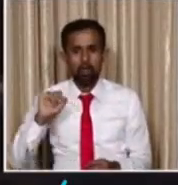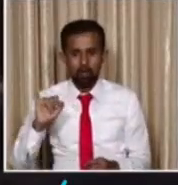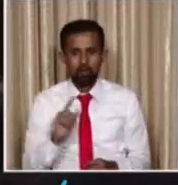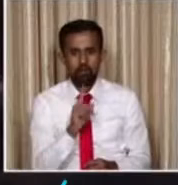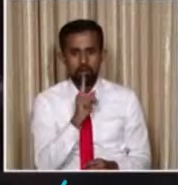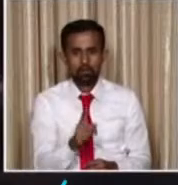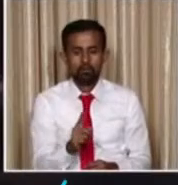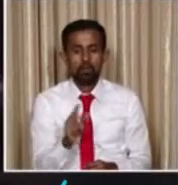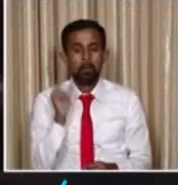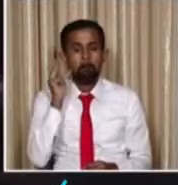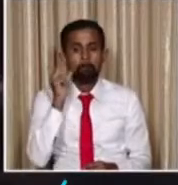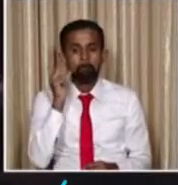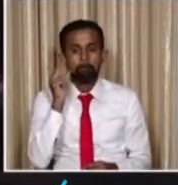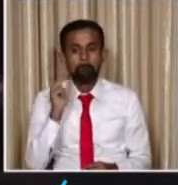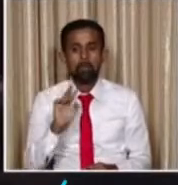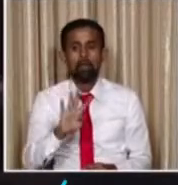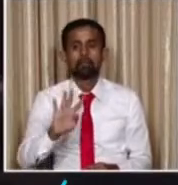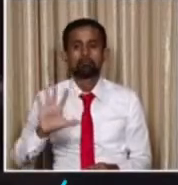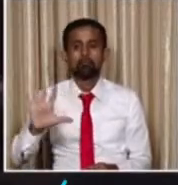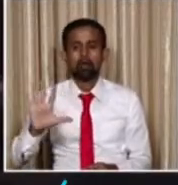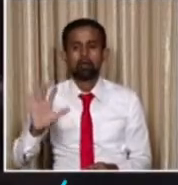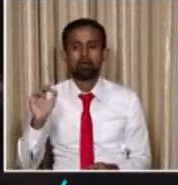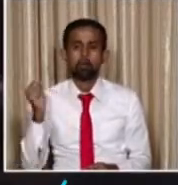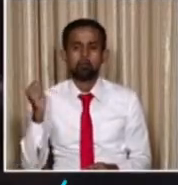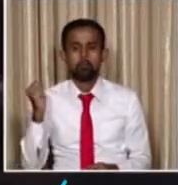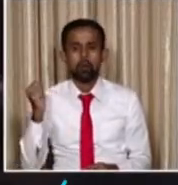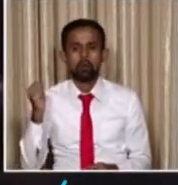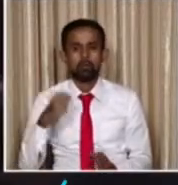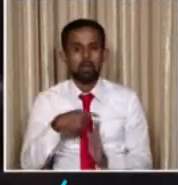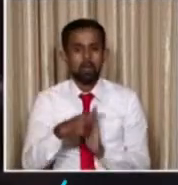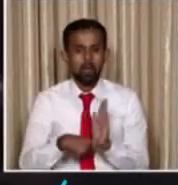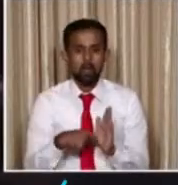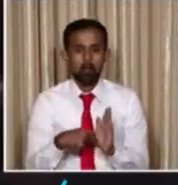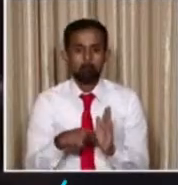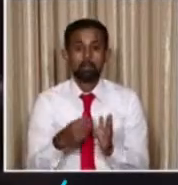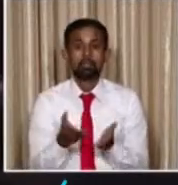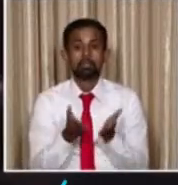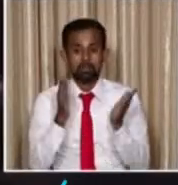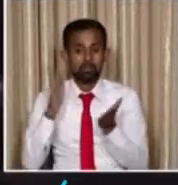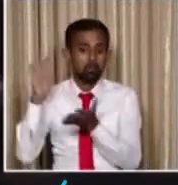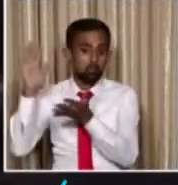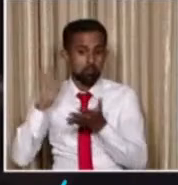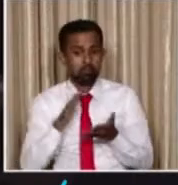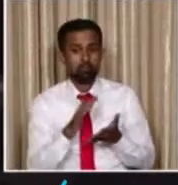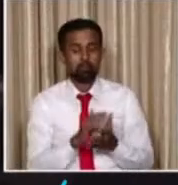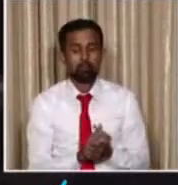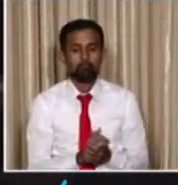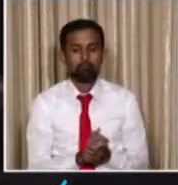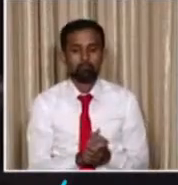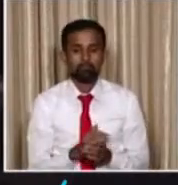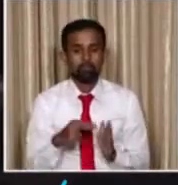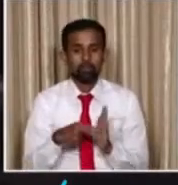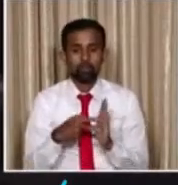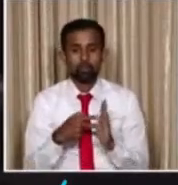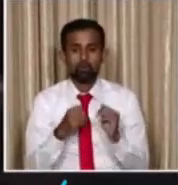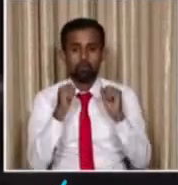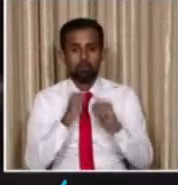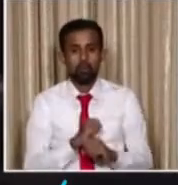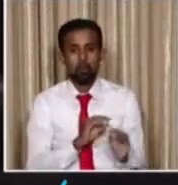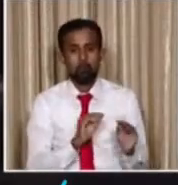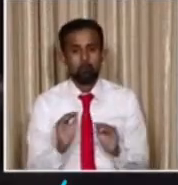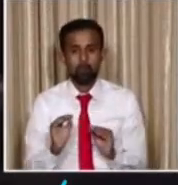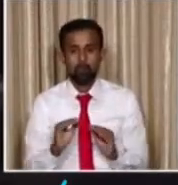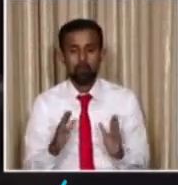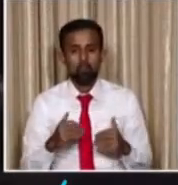කියනවා හැබැයි බිත්තරේ රුපියල් 45යි 50යි ඒකත් ලංකාවේ බිත්තරේ නෙමෙයි ඉන්දියාවෙන් ගෙන්නන්නේ බිත්තරේ එතෙන්ට ආර්ථිකය වැටුණට පස්සේ